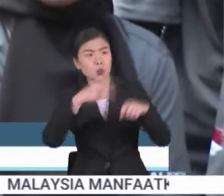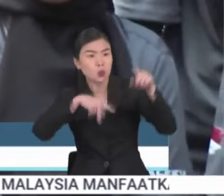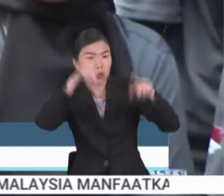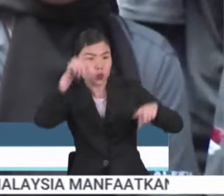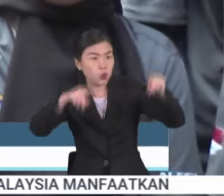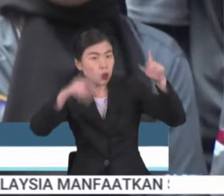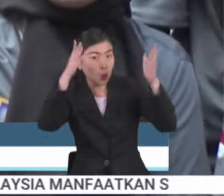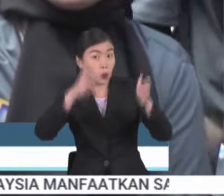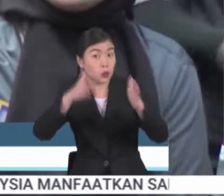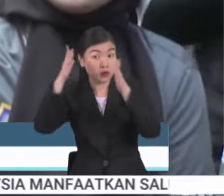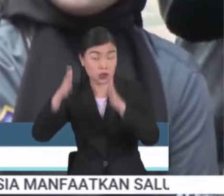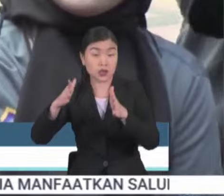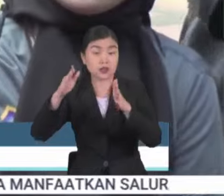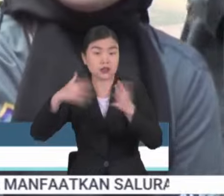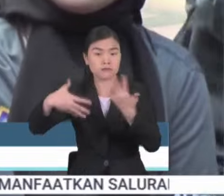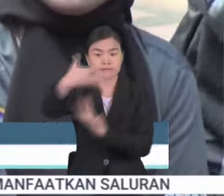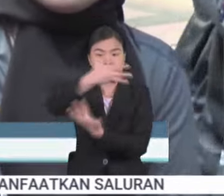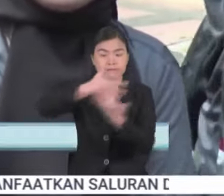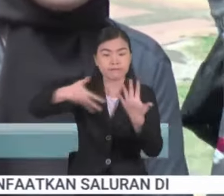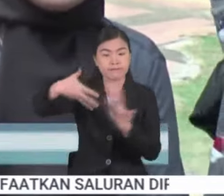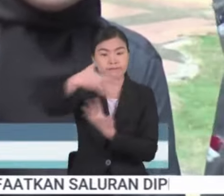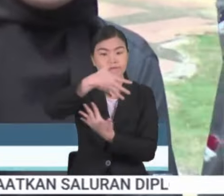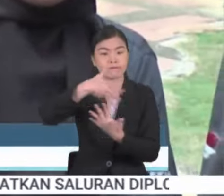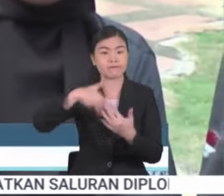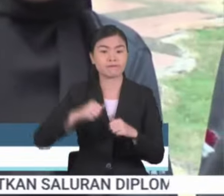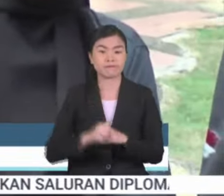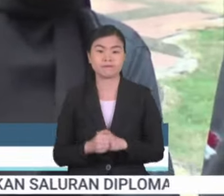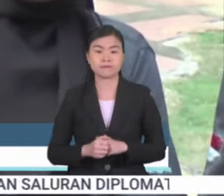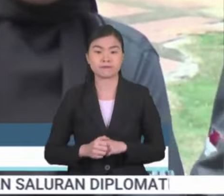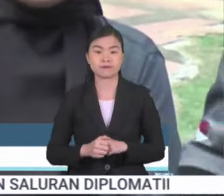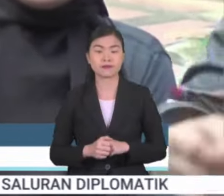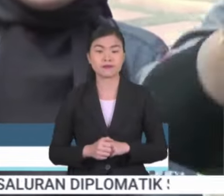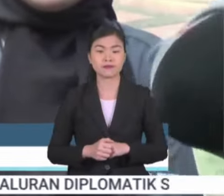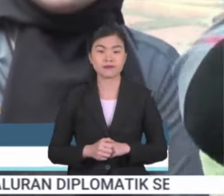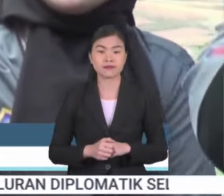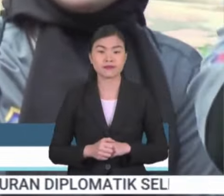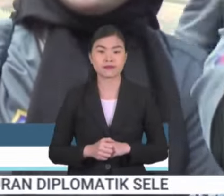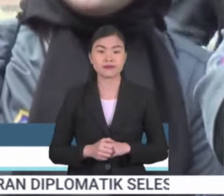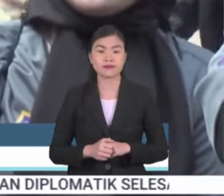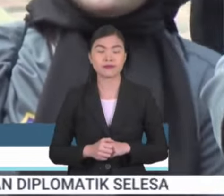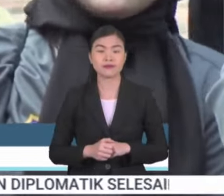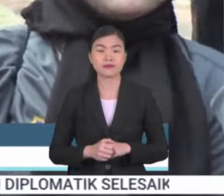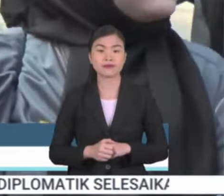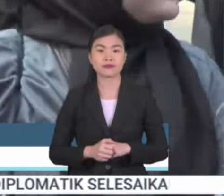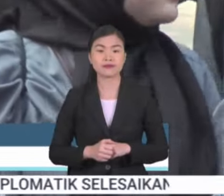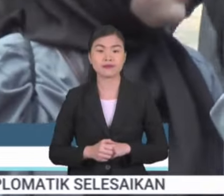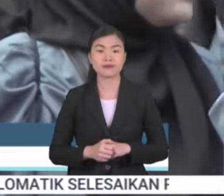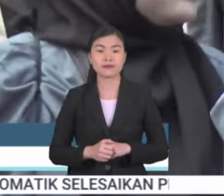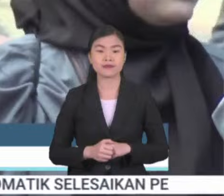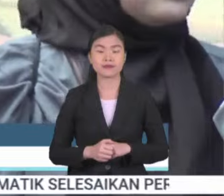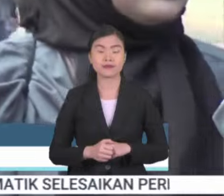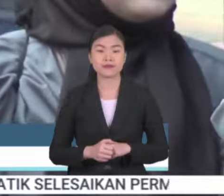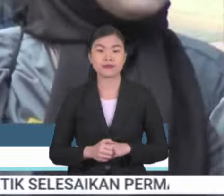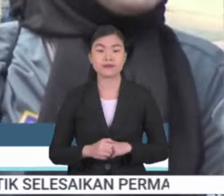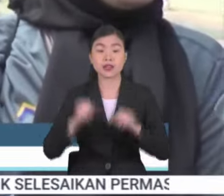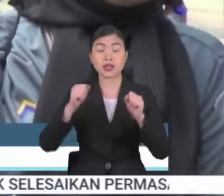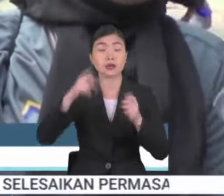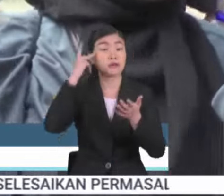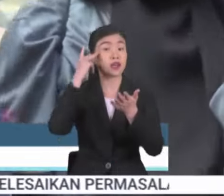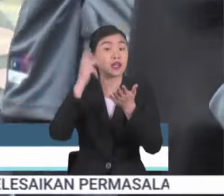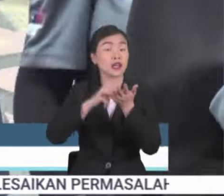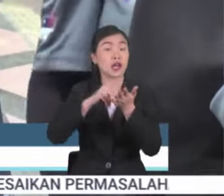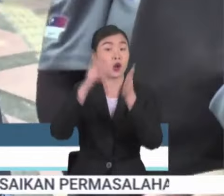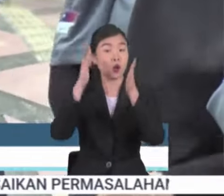berbagai kaum. Tak selalu jumpa pun kita boleh mengenalkan satu rahim. Satu, kita boleh berkenalan dengan kaum